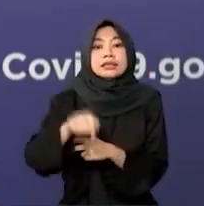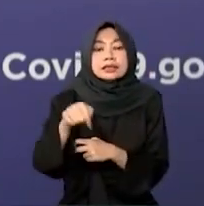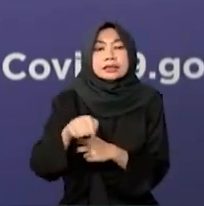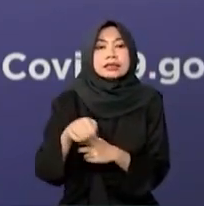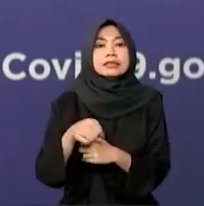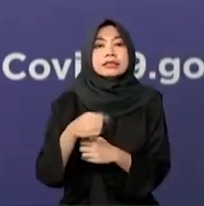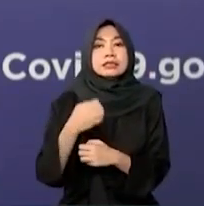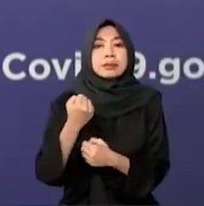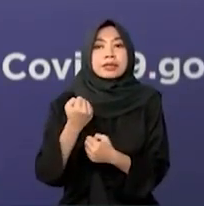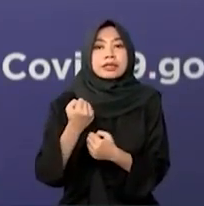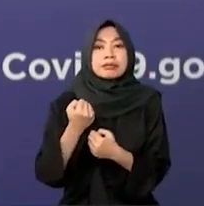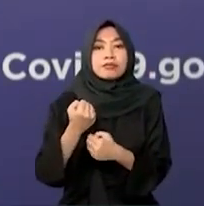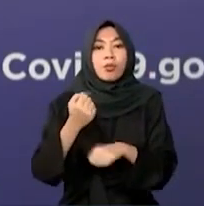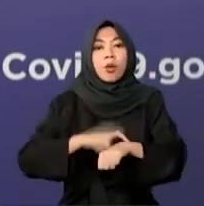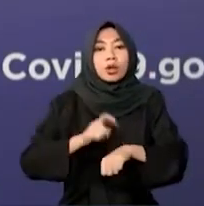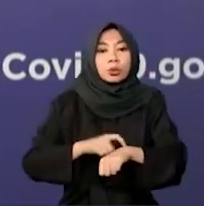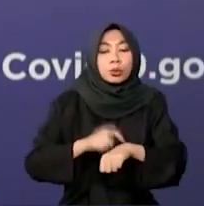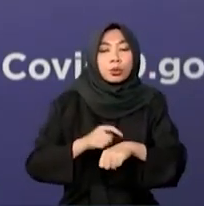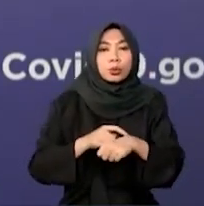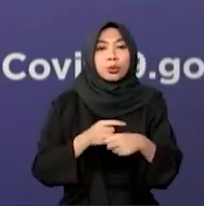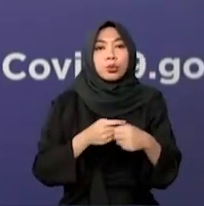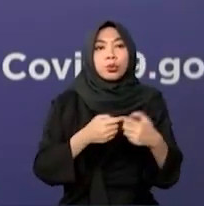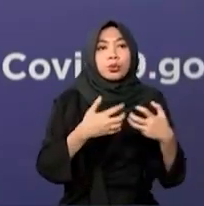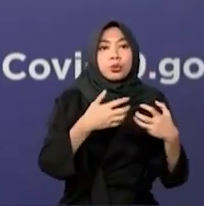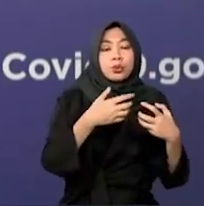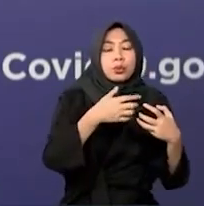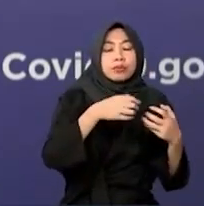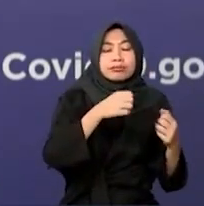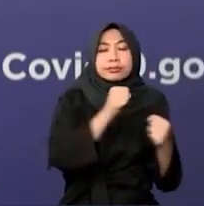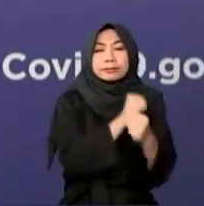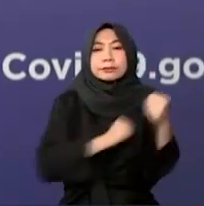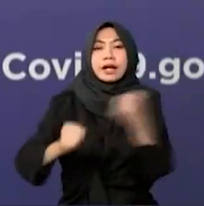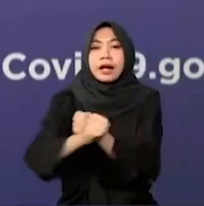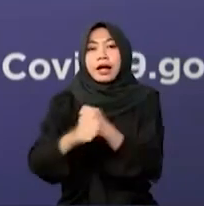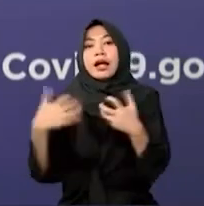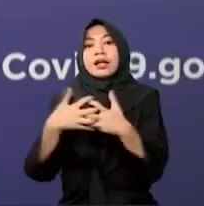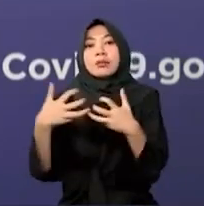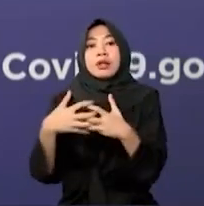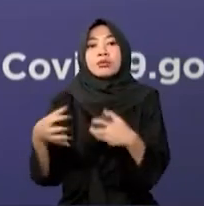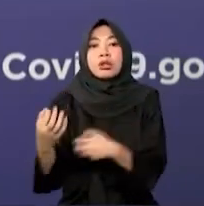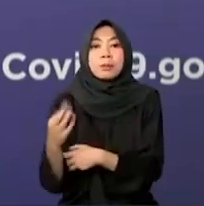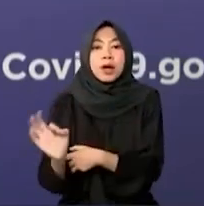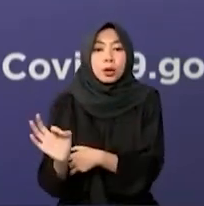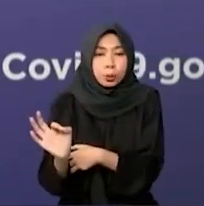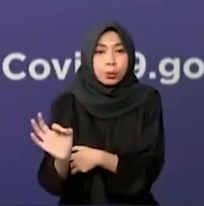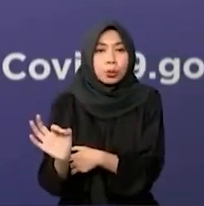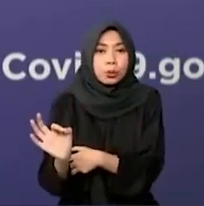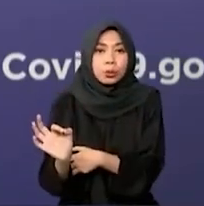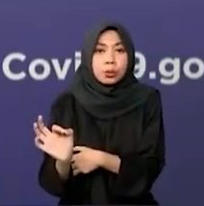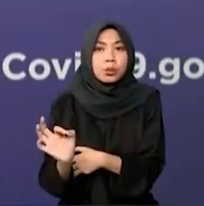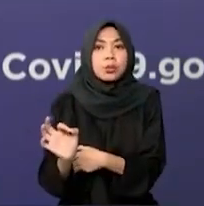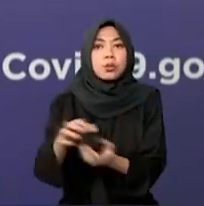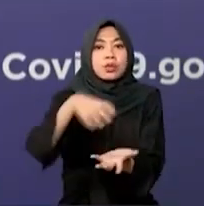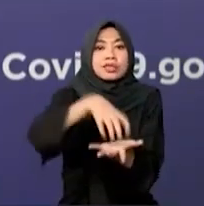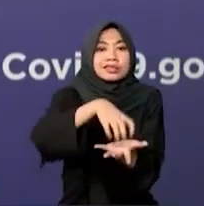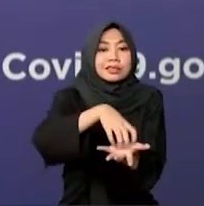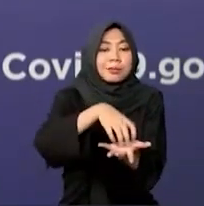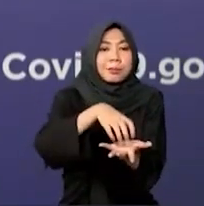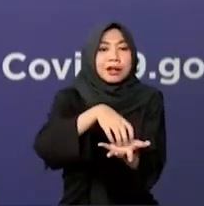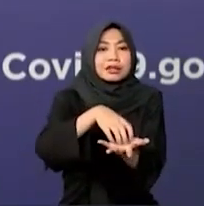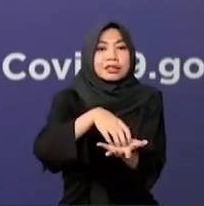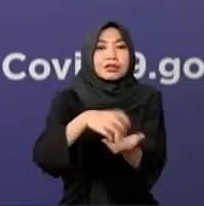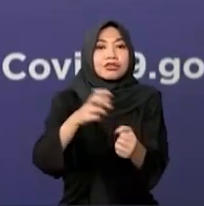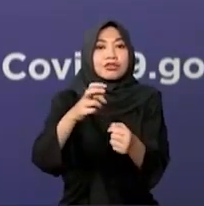adaptasi Kebiasaan Baru maka ada beberapa titik yang berpotensi untuk bisa